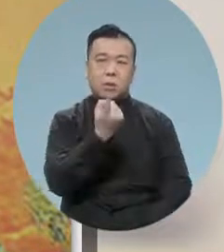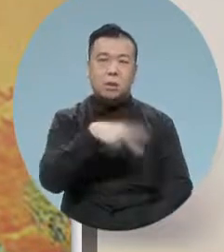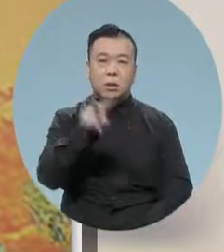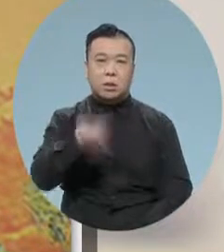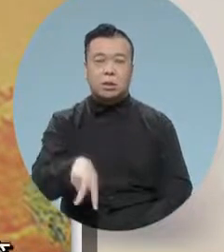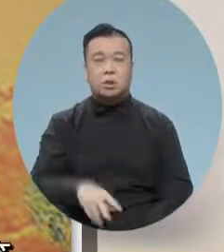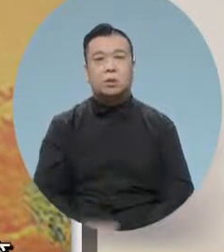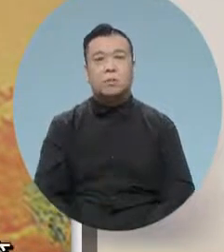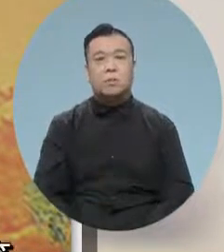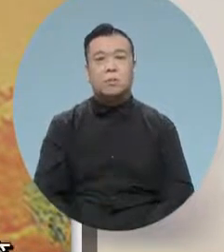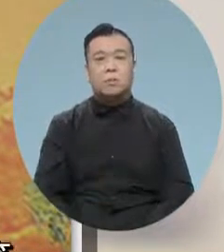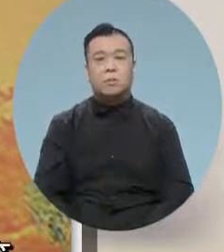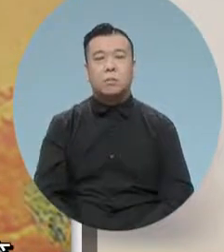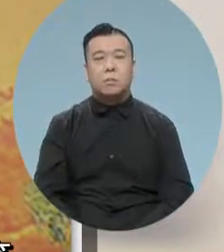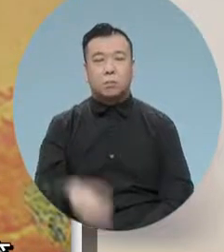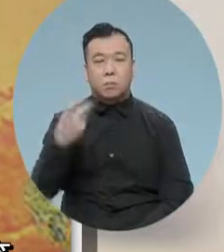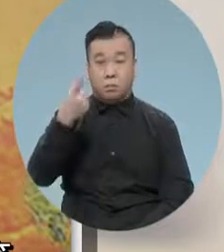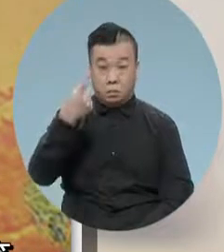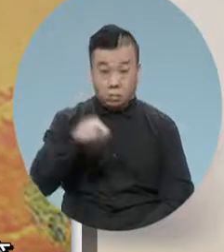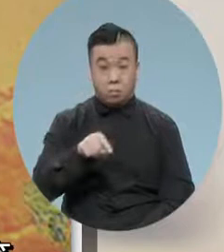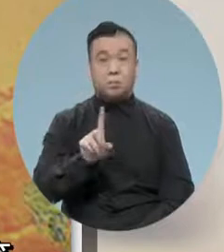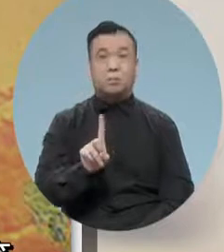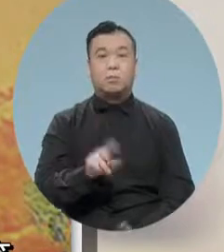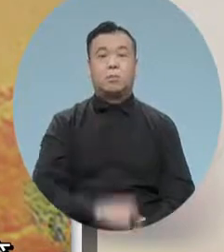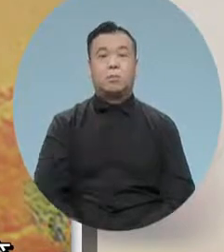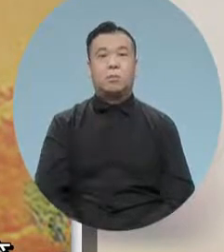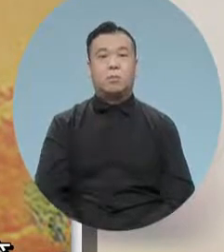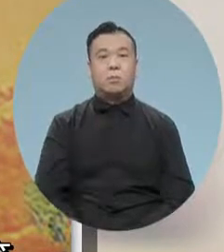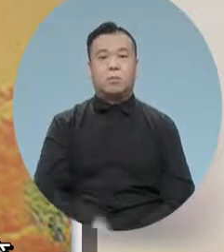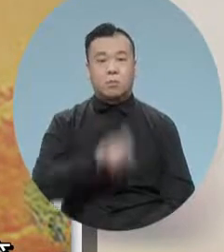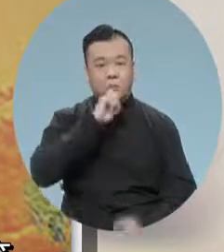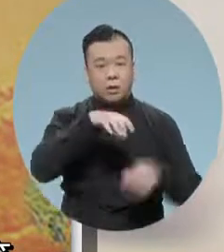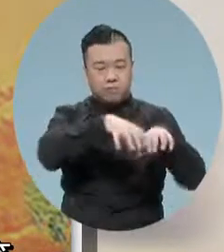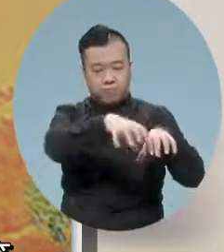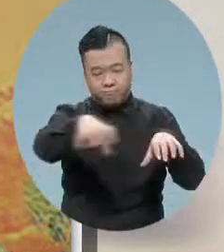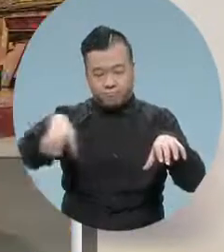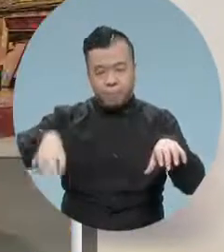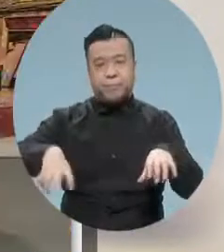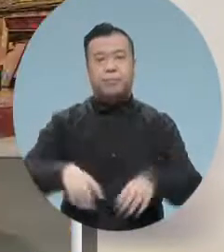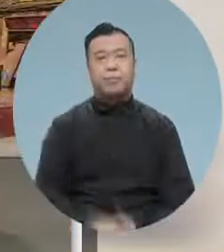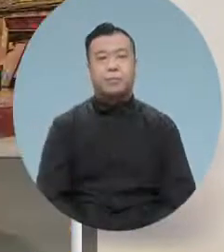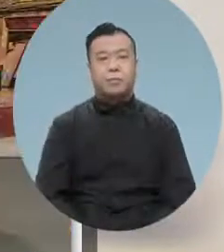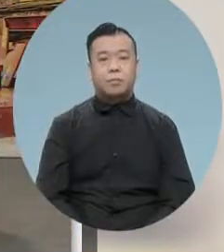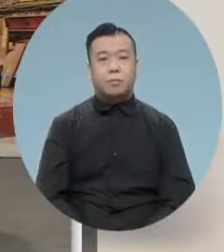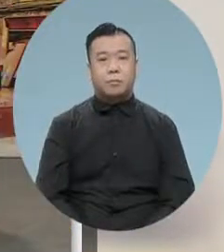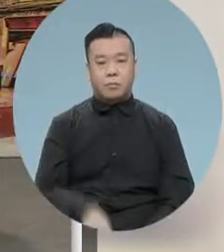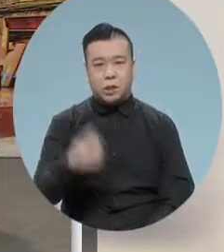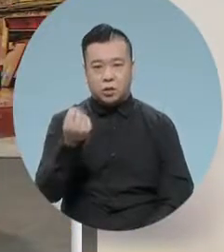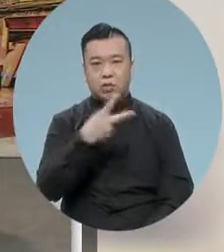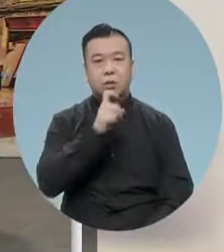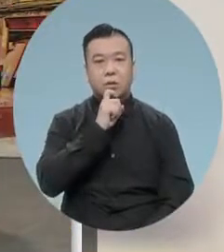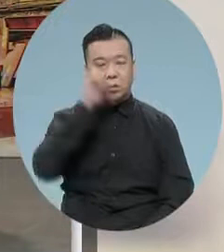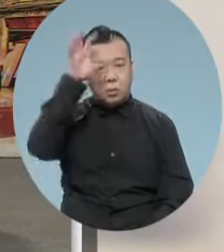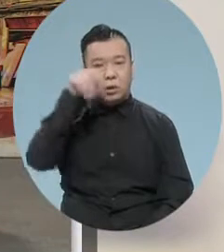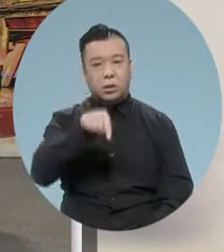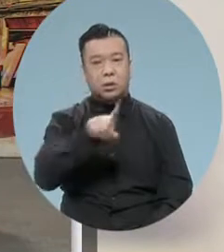12000部。好啦，除此之外呢，亦都在即各個省市直轄區等等呢，他們呢亦都可以提出一